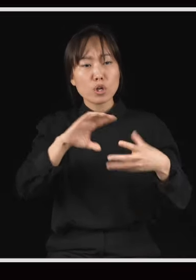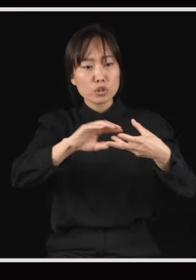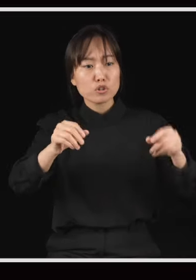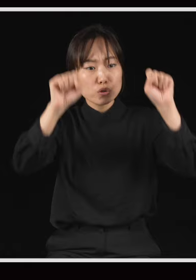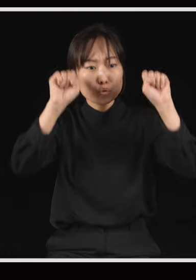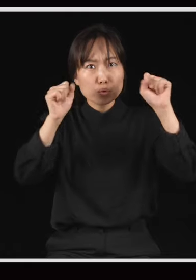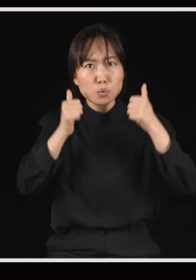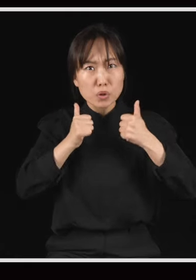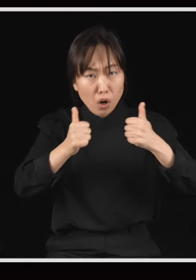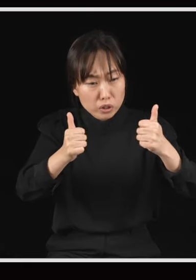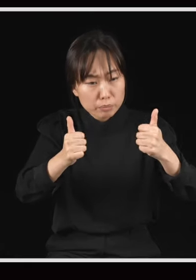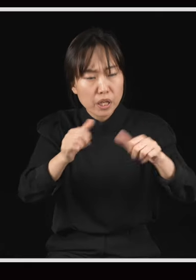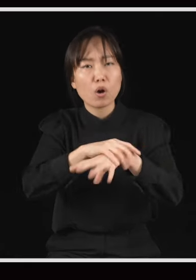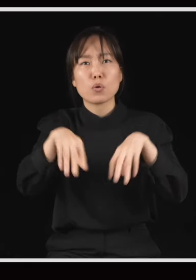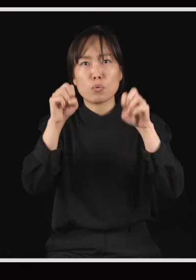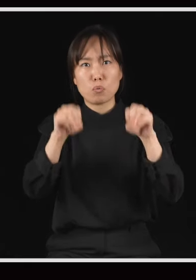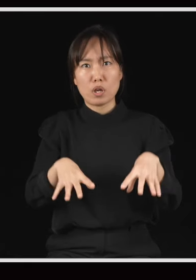운동을 해도 근육이 안 쌓입니다.